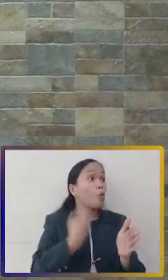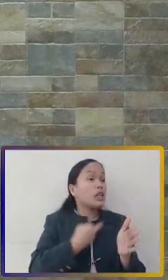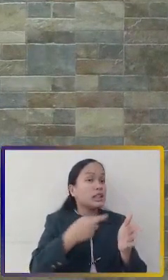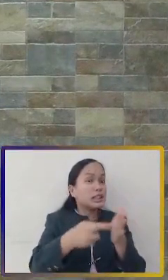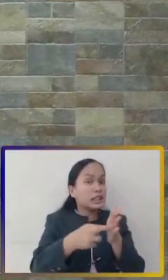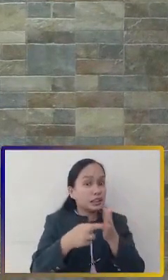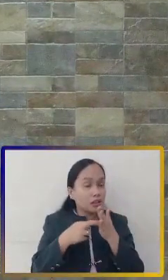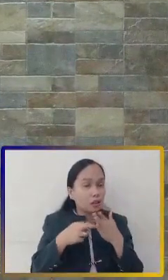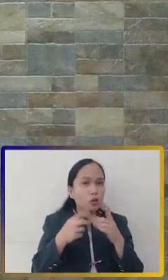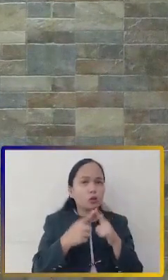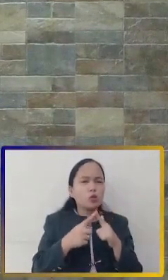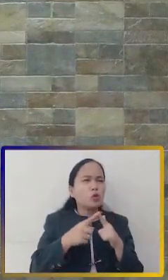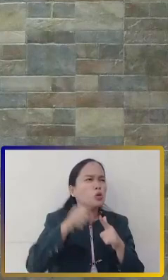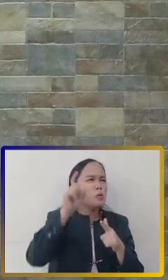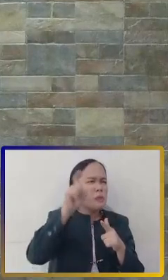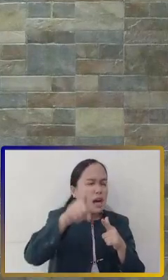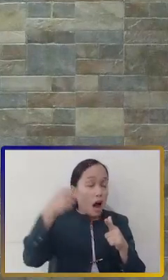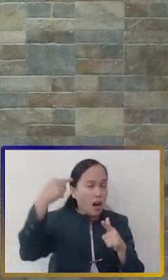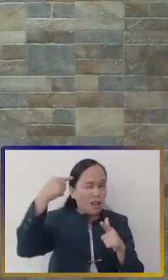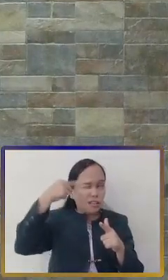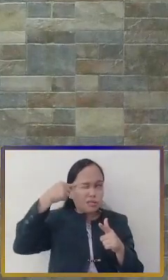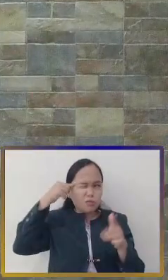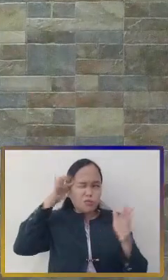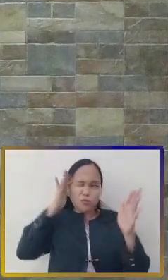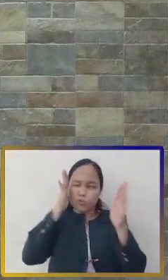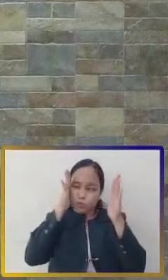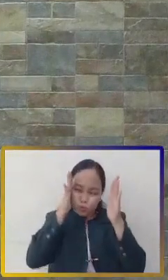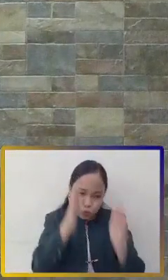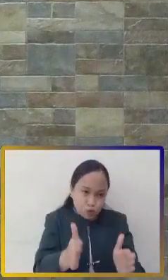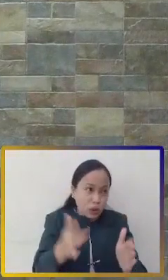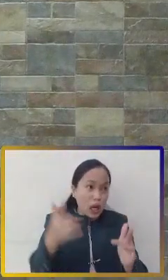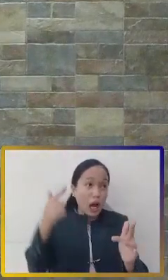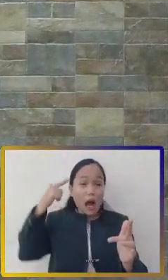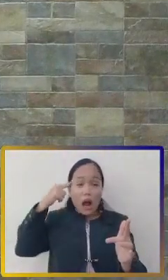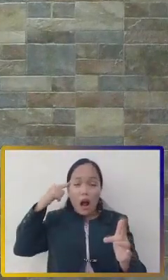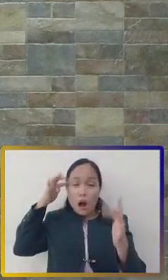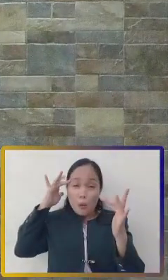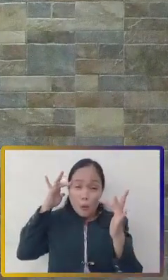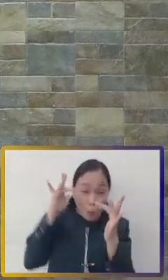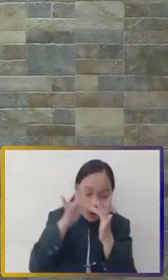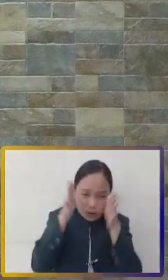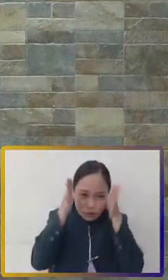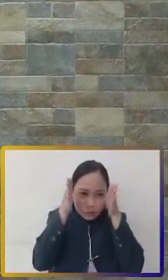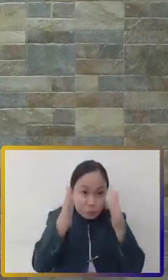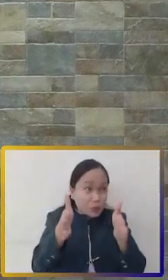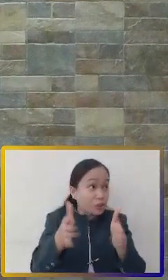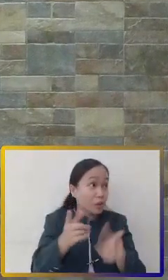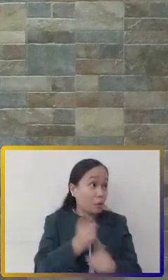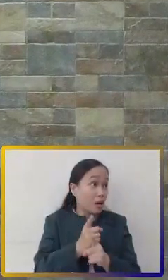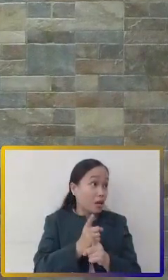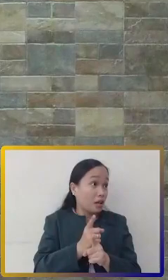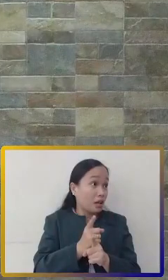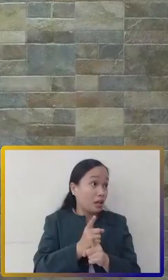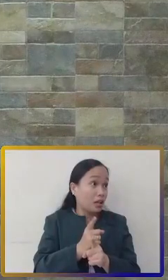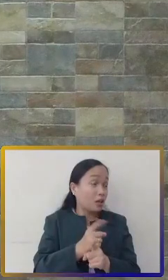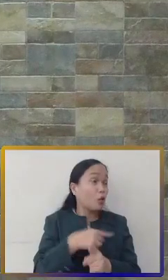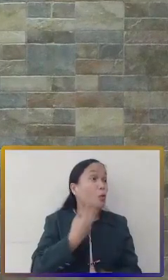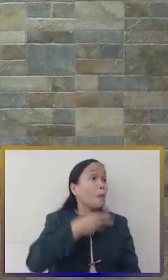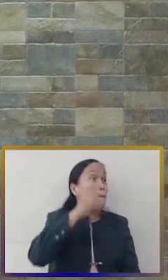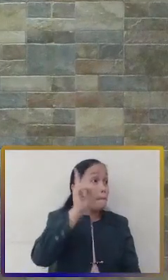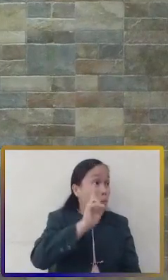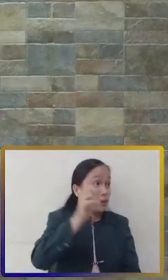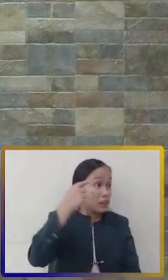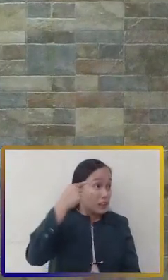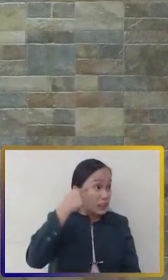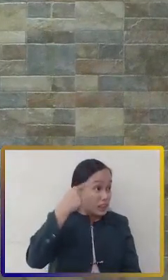to apply our minds into it. When you pay attention, it requires intellect.